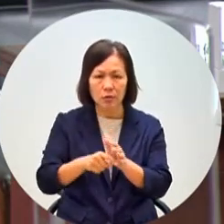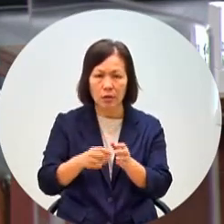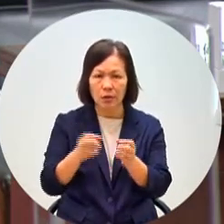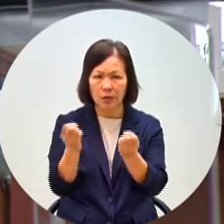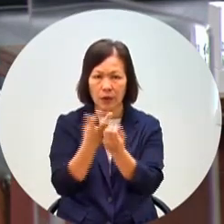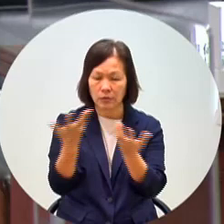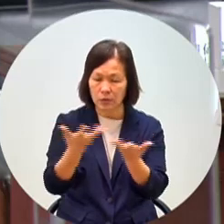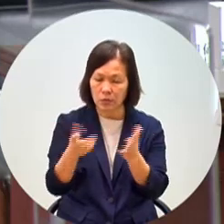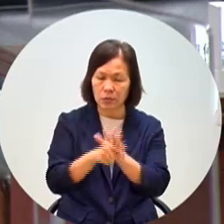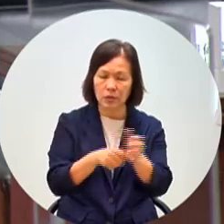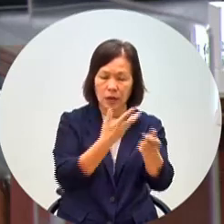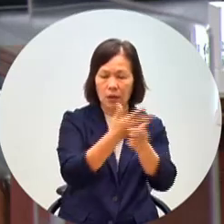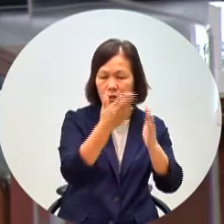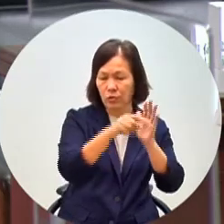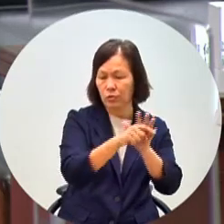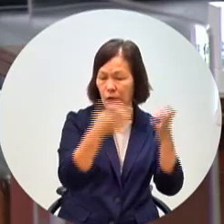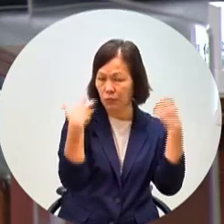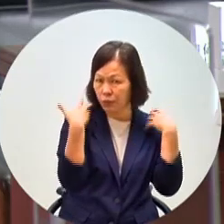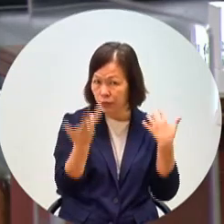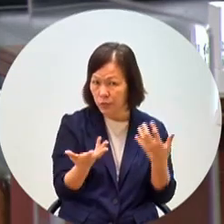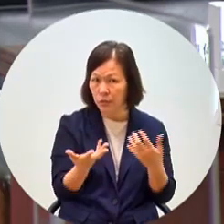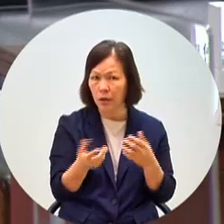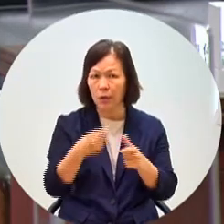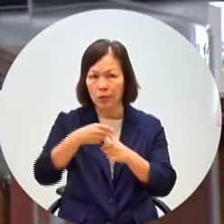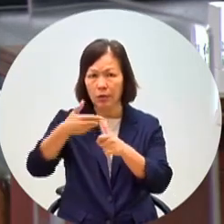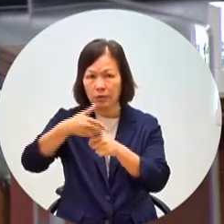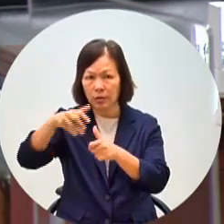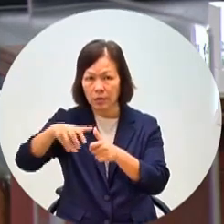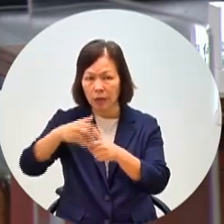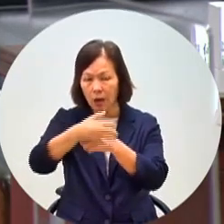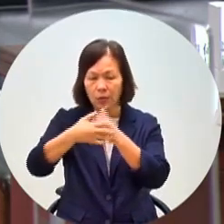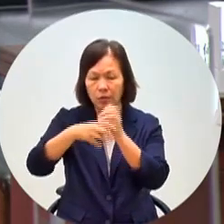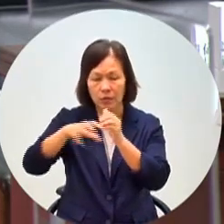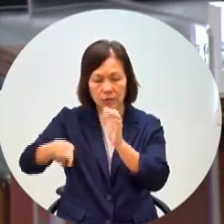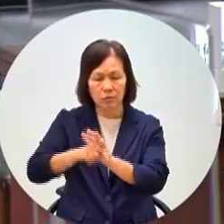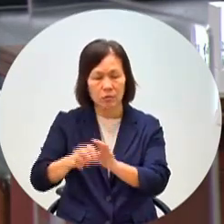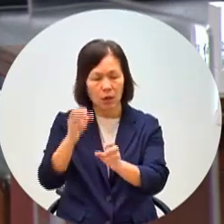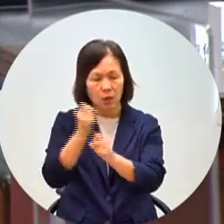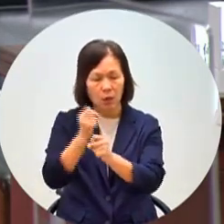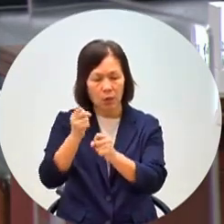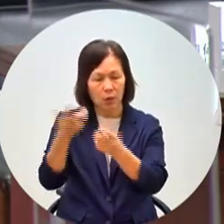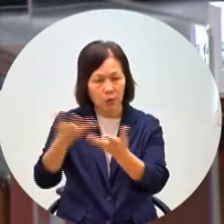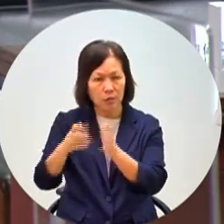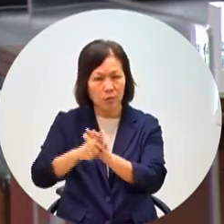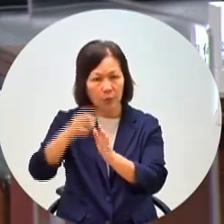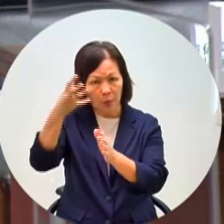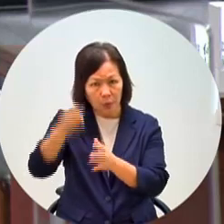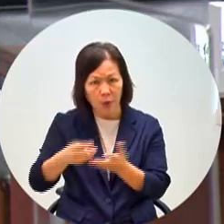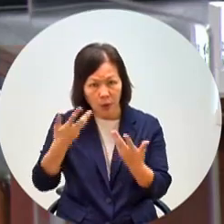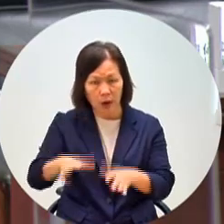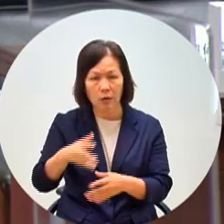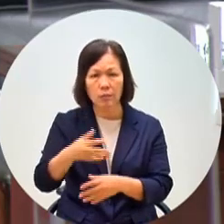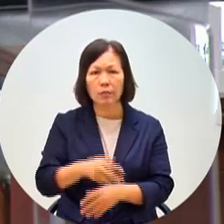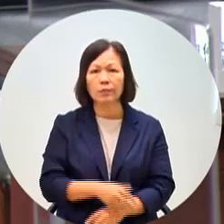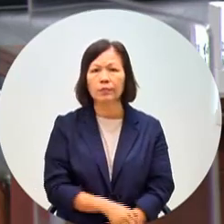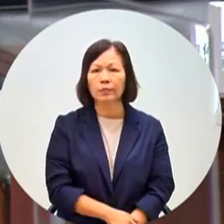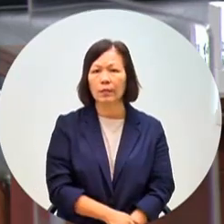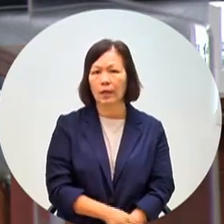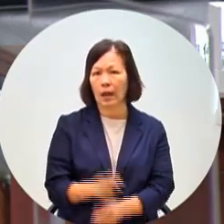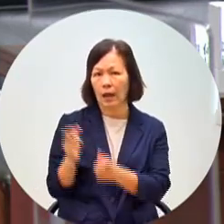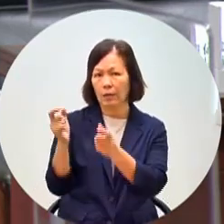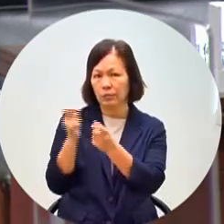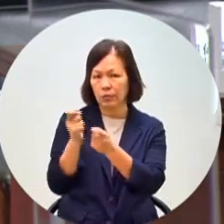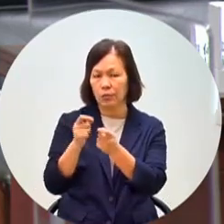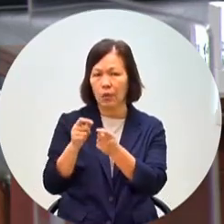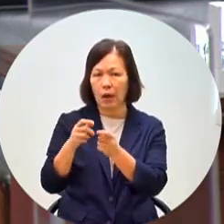承担？卫生局现在真的是问题重重哎、欸。还有，最近很爱